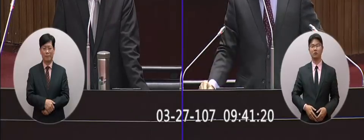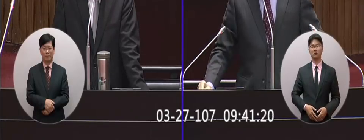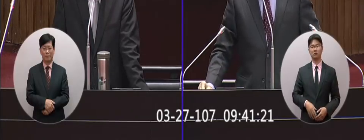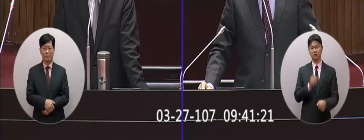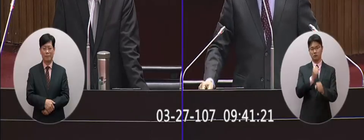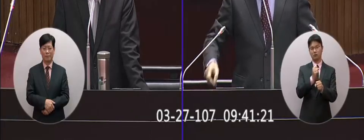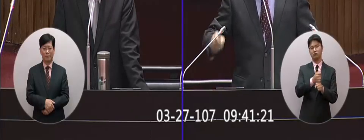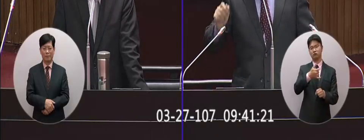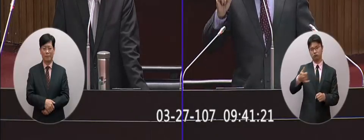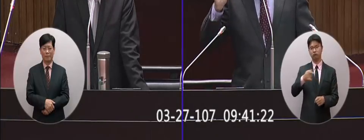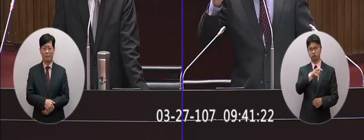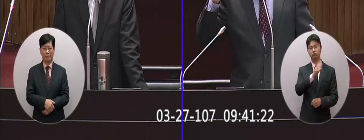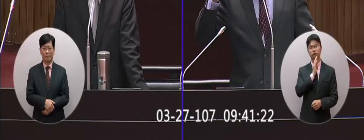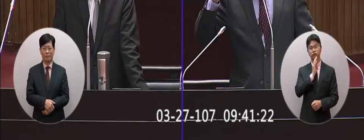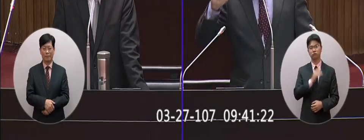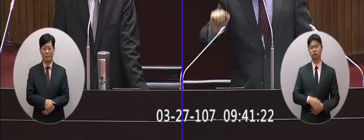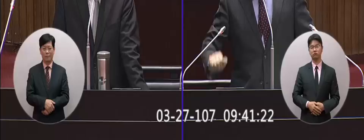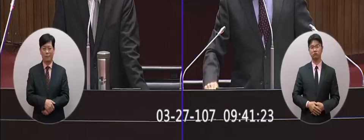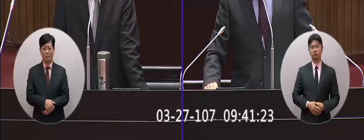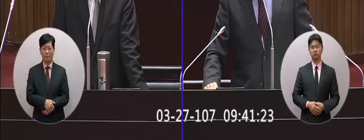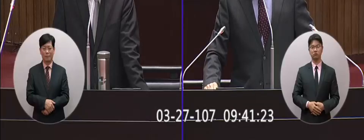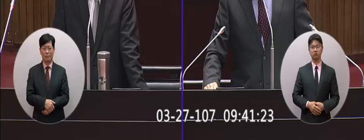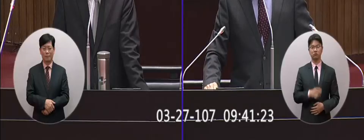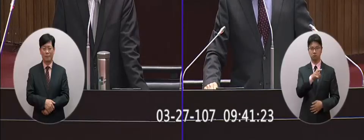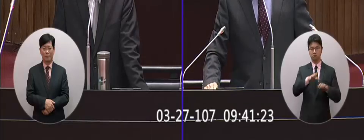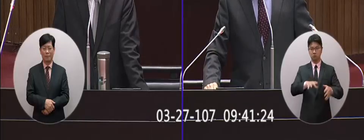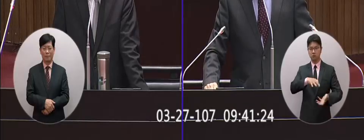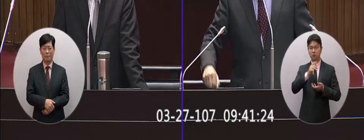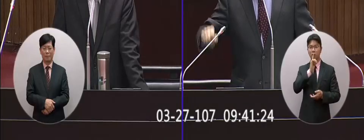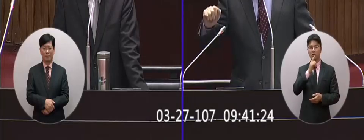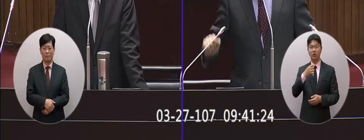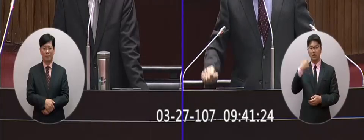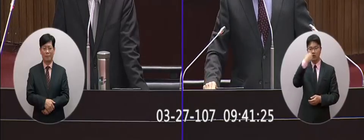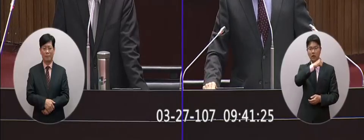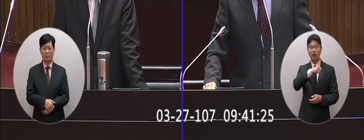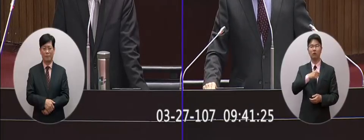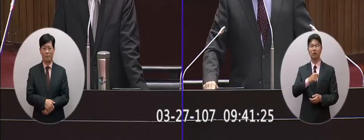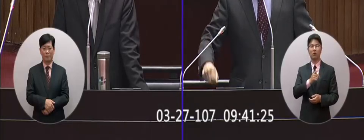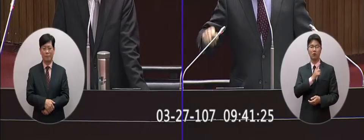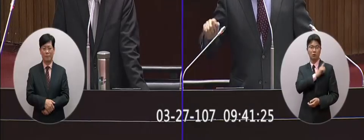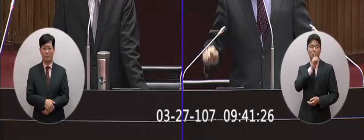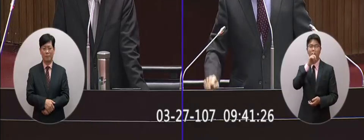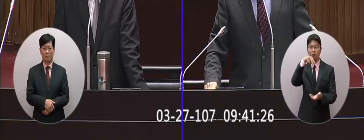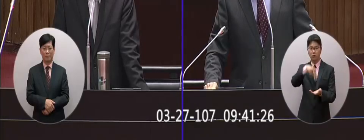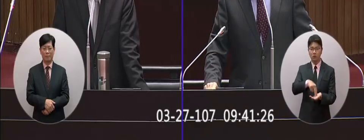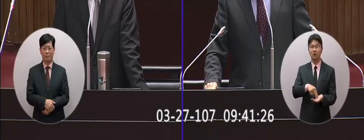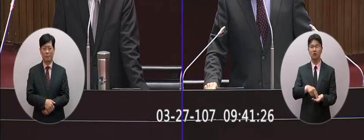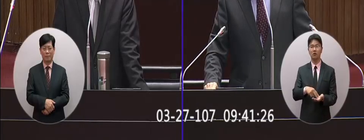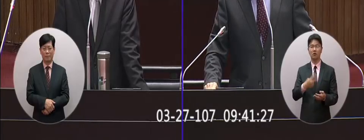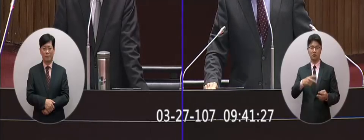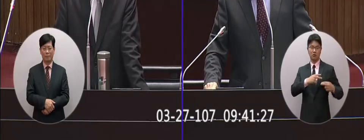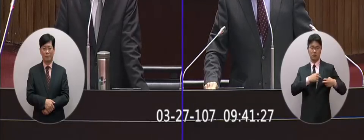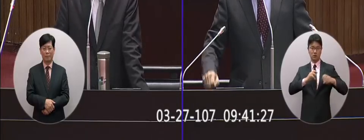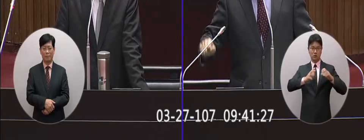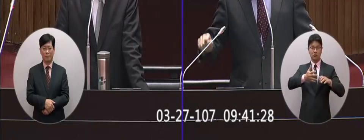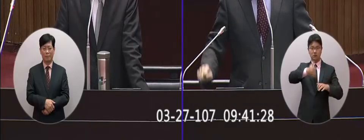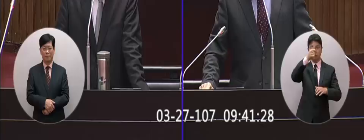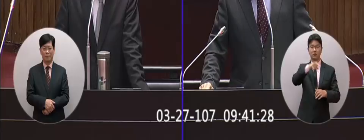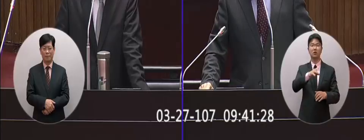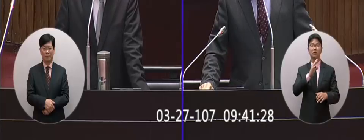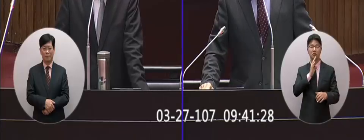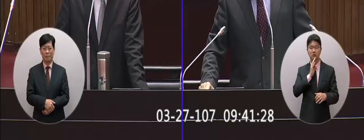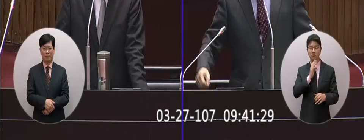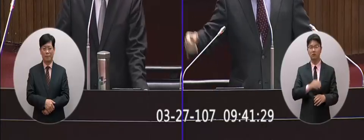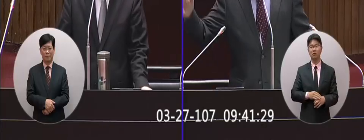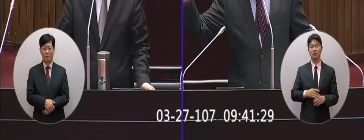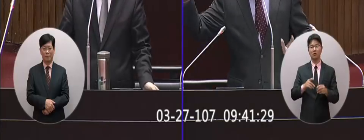者？但是你今麦一直讲台湾独立国家，蔡英文总统可是依据中华民国宪法两岸